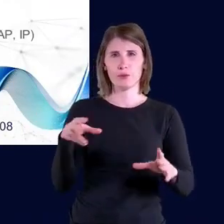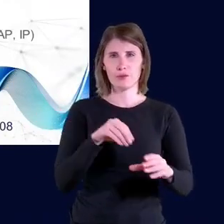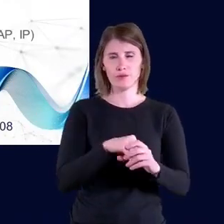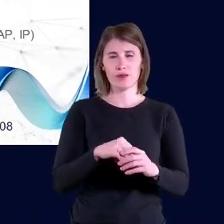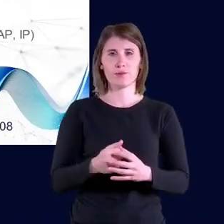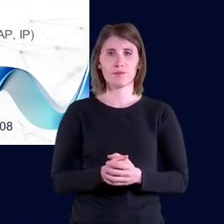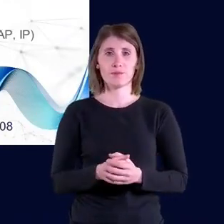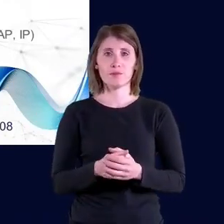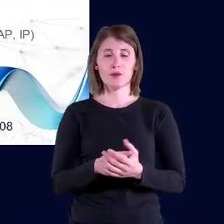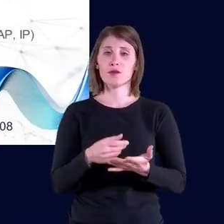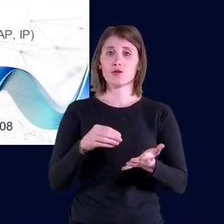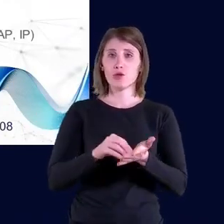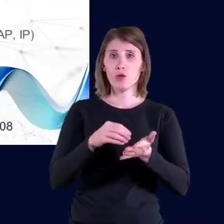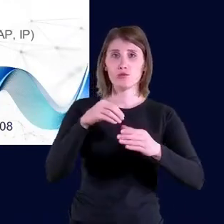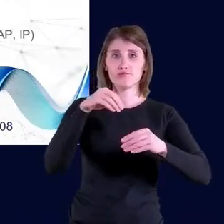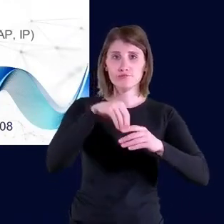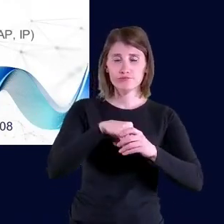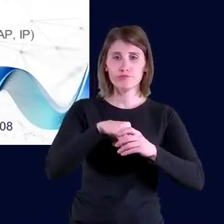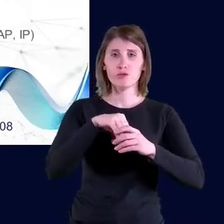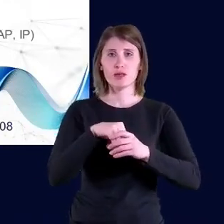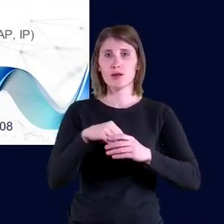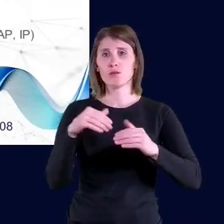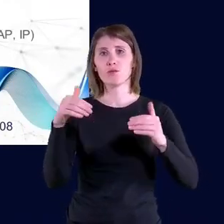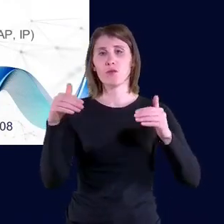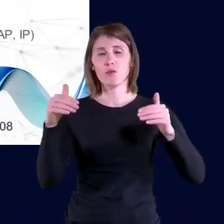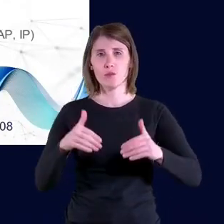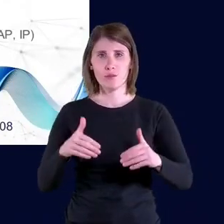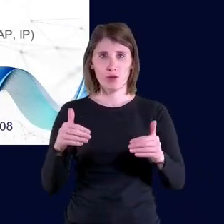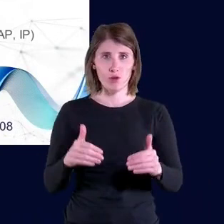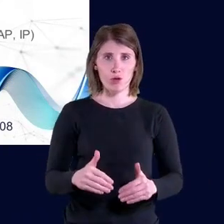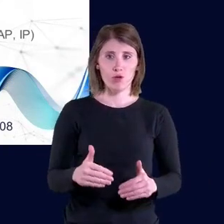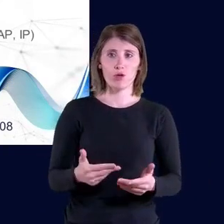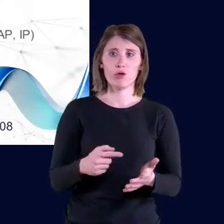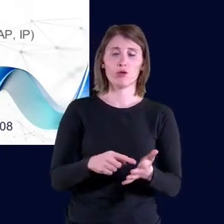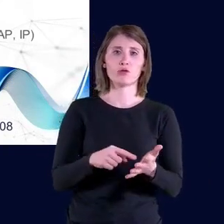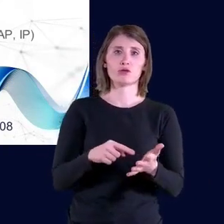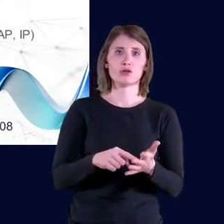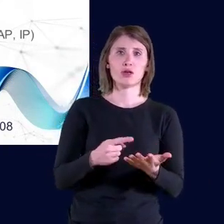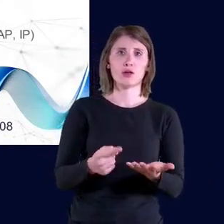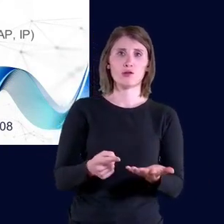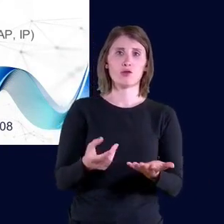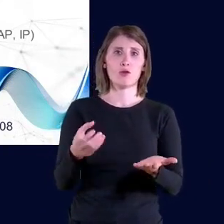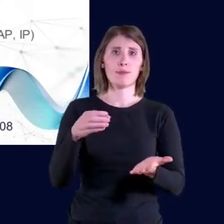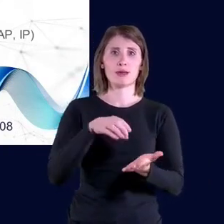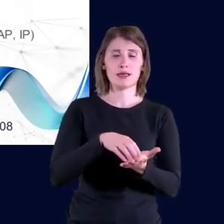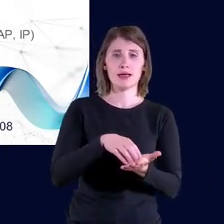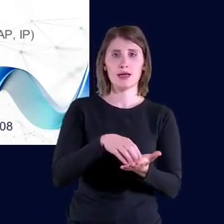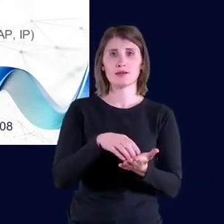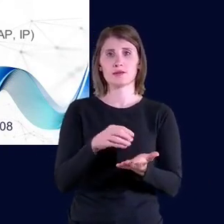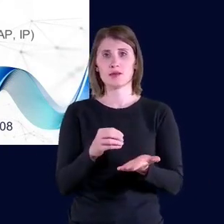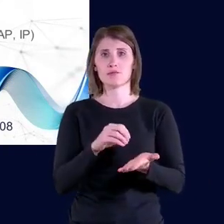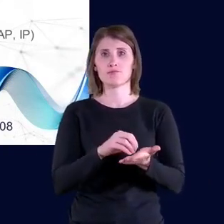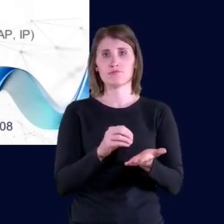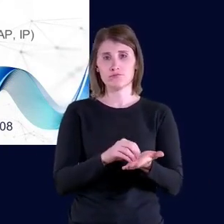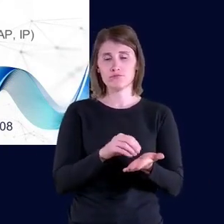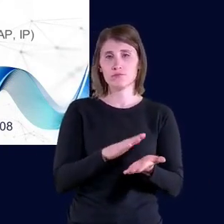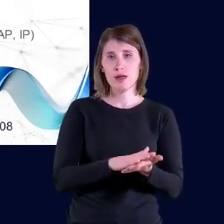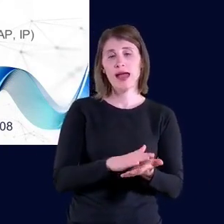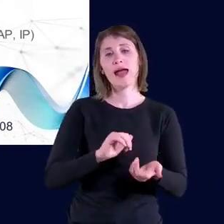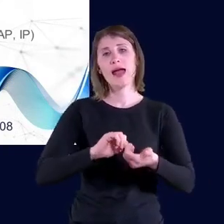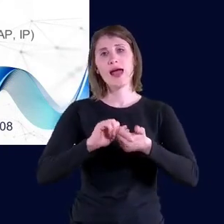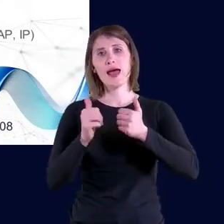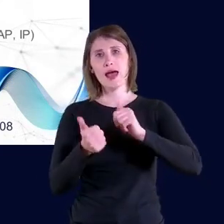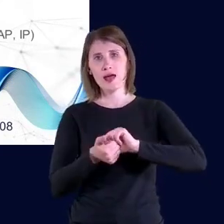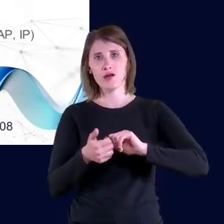wprowadzane dane mogą być za pośrednictwem dedykowanej aplikacji lub mogą może się to